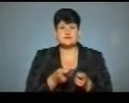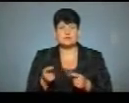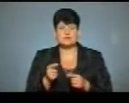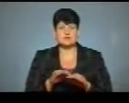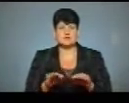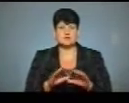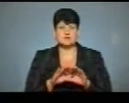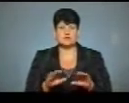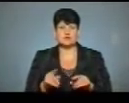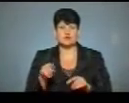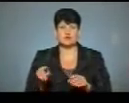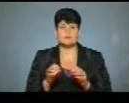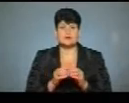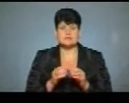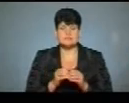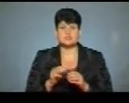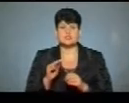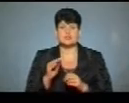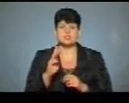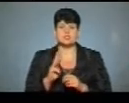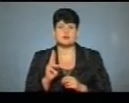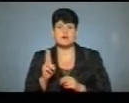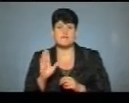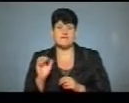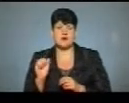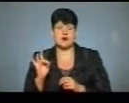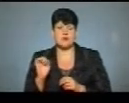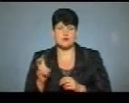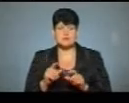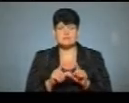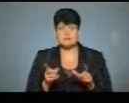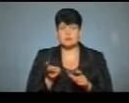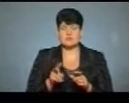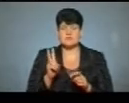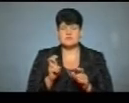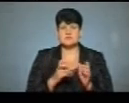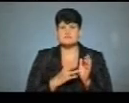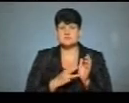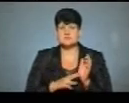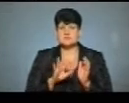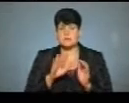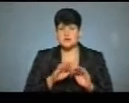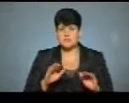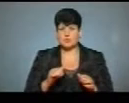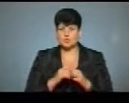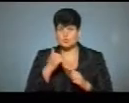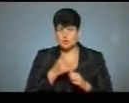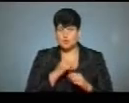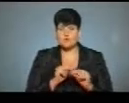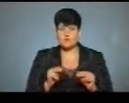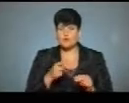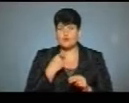садочку номер 10 Жанна Шкварок. Розповідає, заклад відвідує 275 дітей. За її словами, щороку педагоги